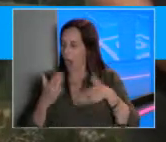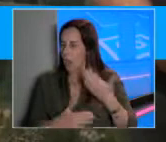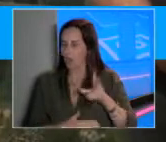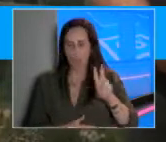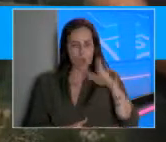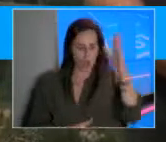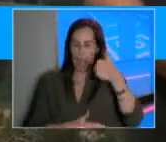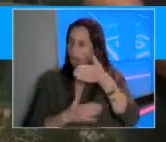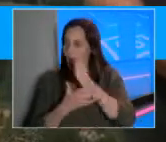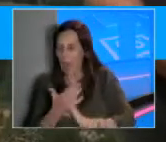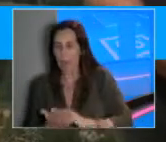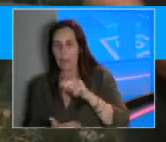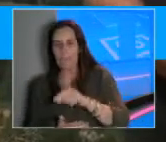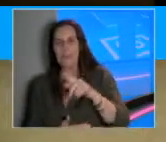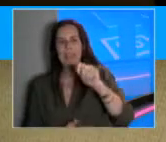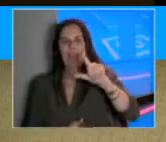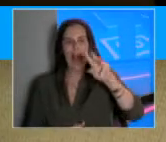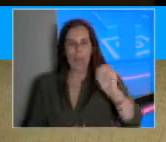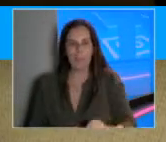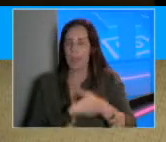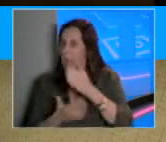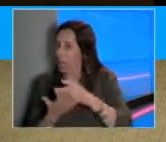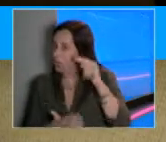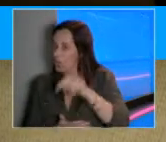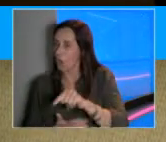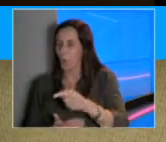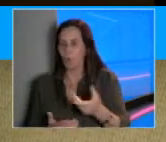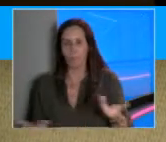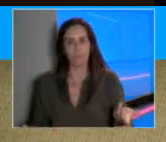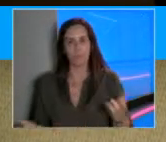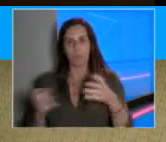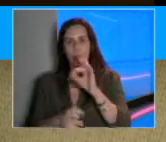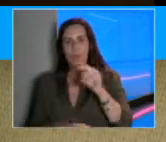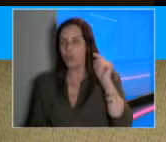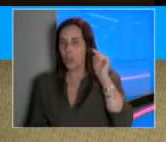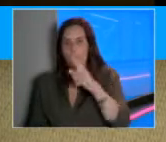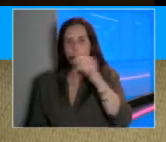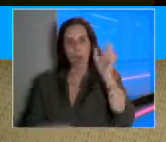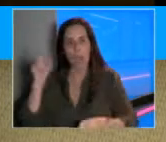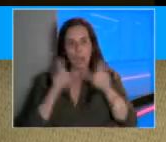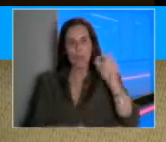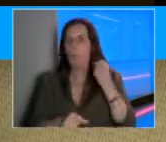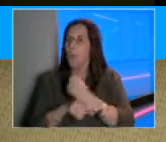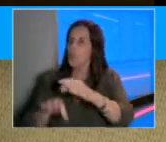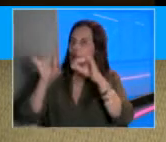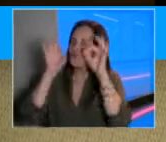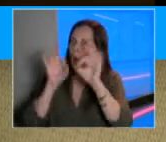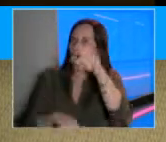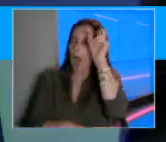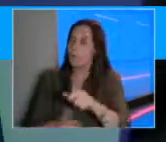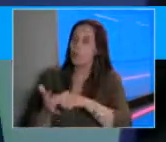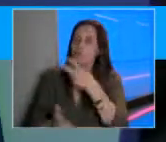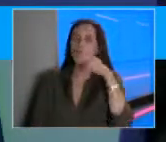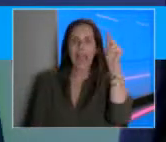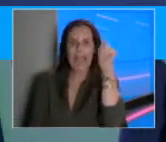מיש עתיד, חלקם הגיעו מתלם, חלקם הגיעו מחוסן לישראל. כאשר מגיעים מאות אנשים, פועלים למען פלוני על סמך